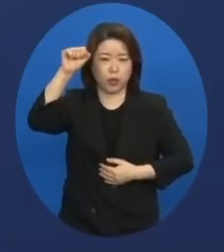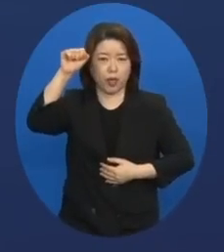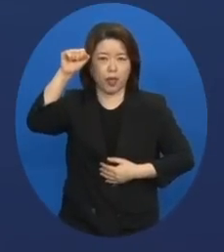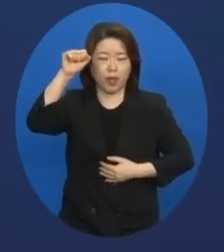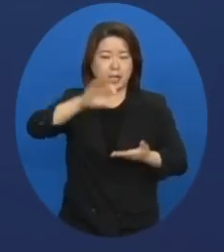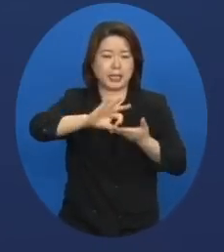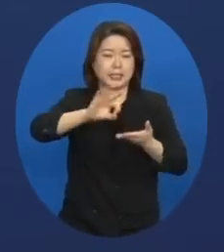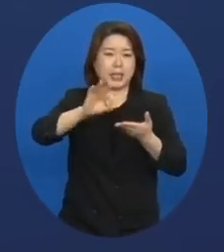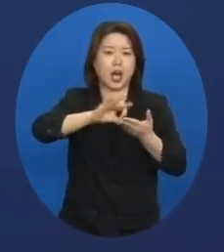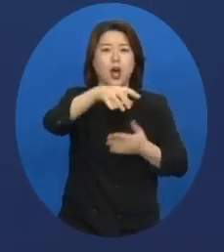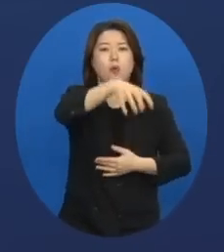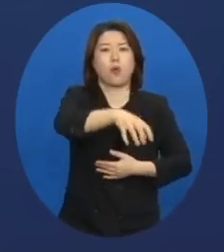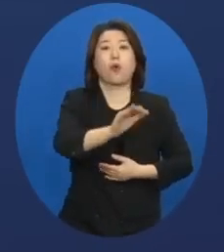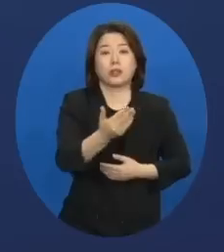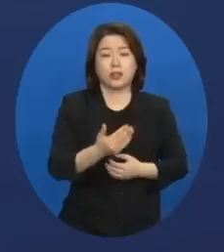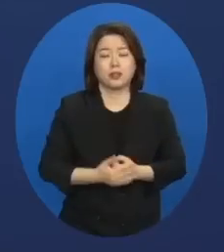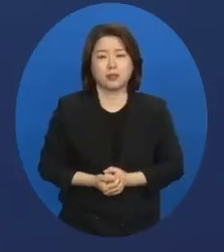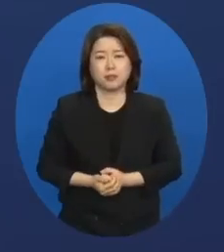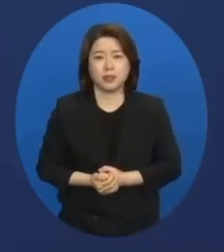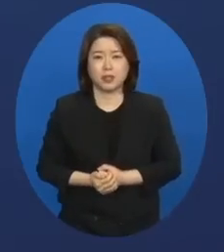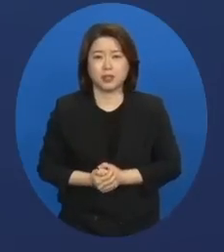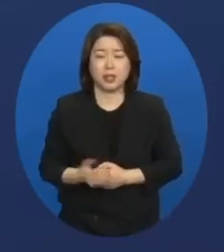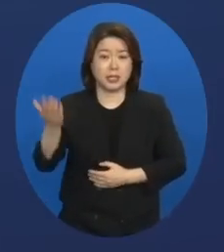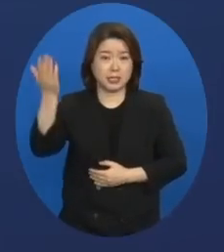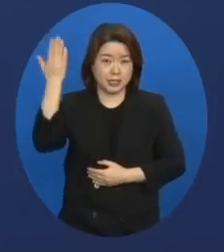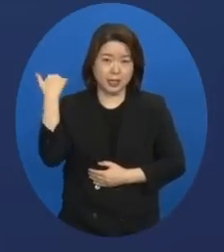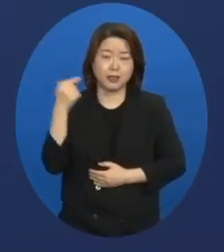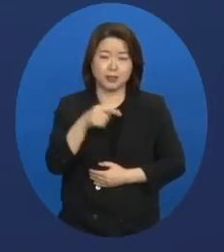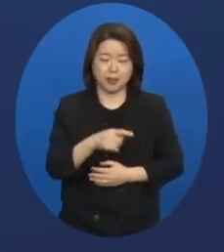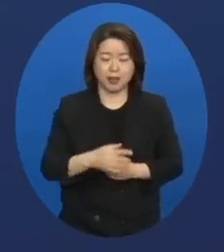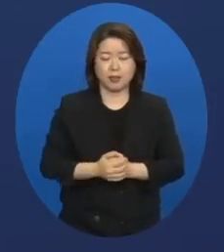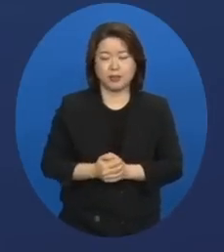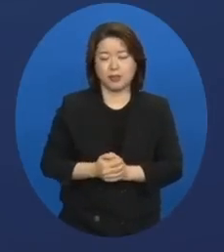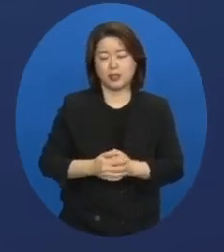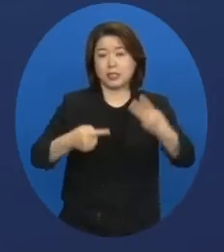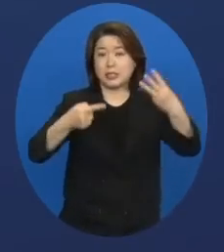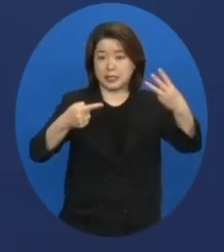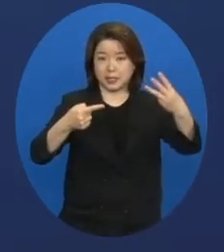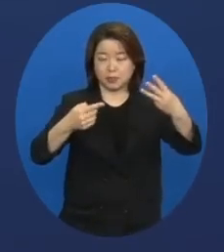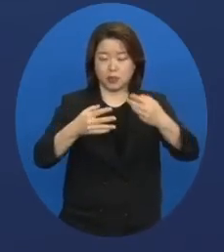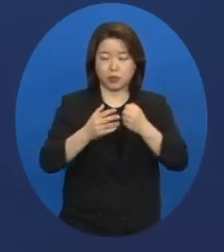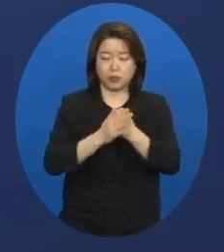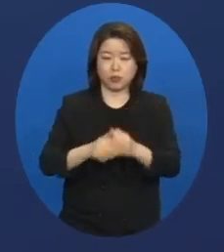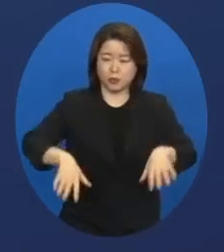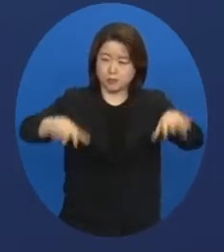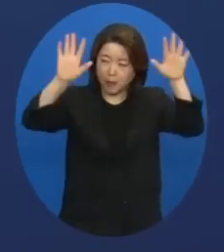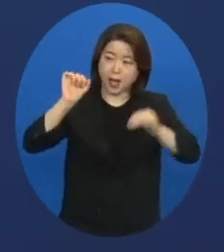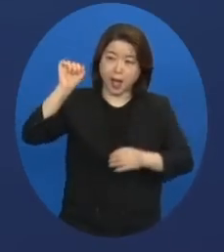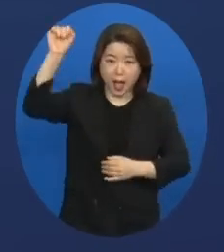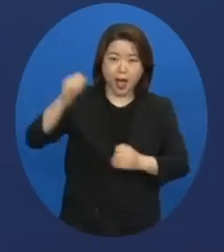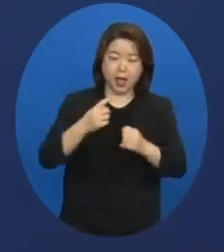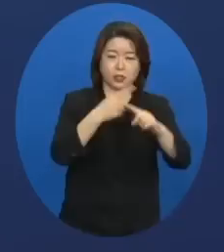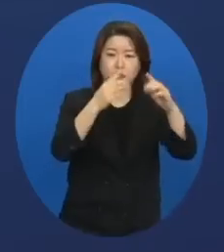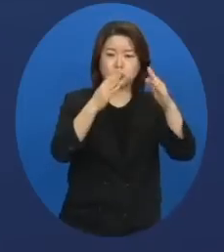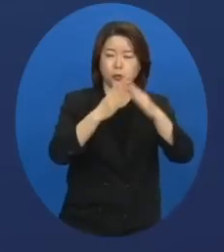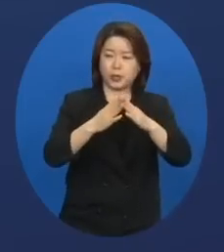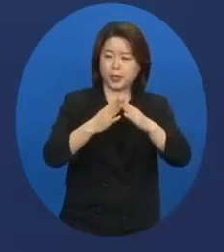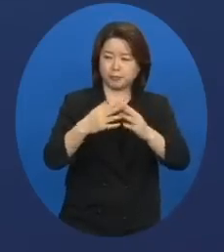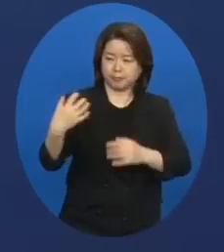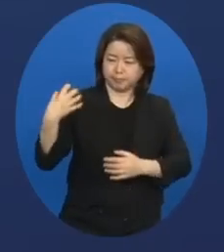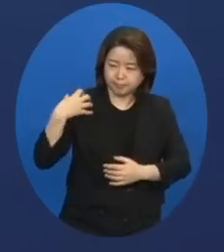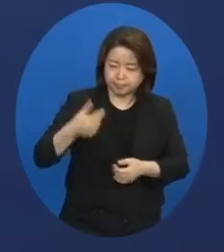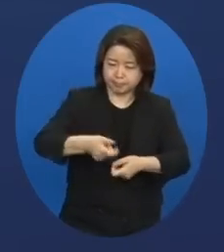근거지가 되었습니다. 그때 당시에 3.1운동에 교회가 앞장섬으로 인해서 가장 많은